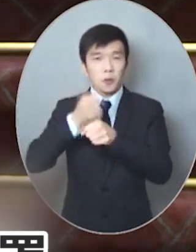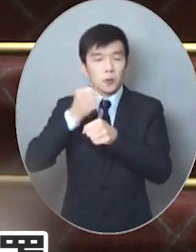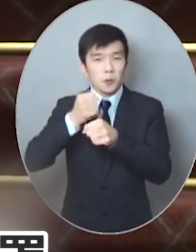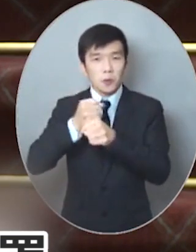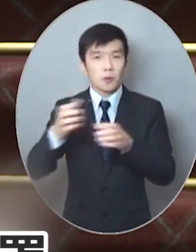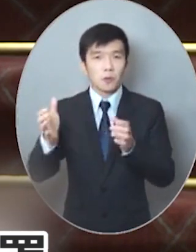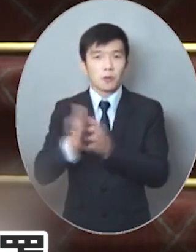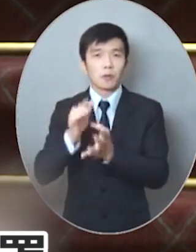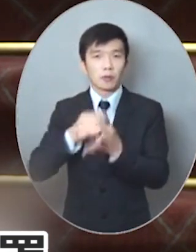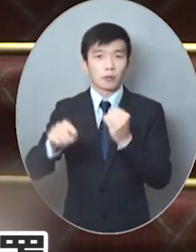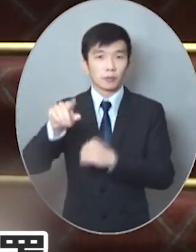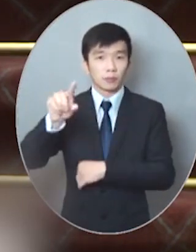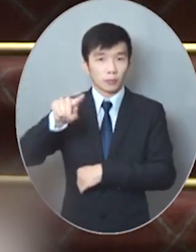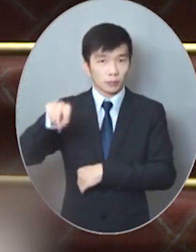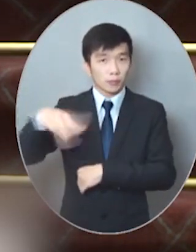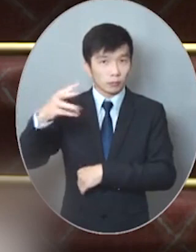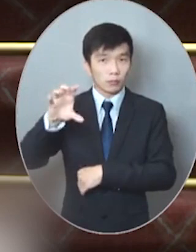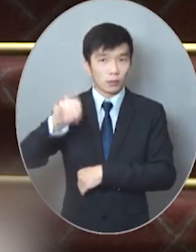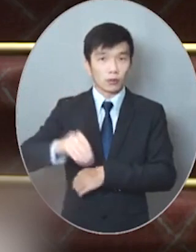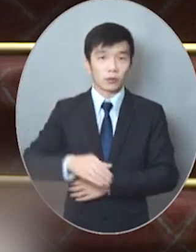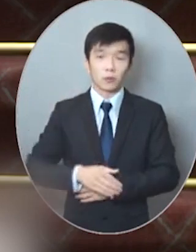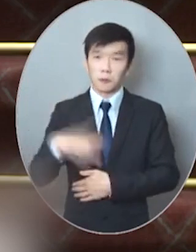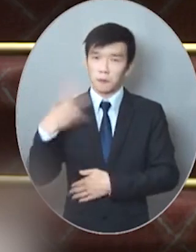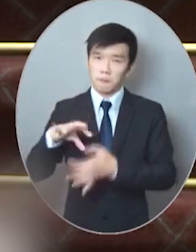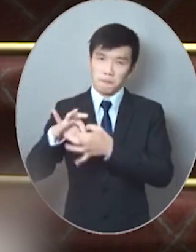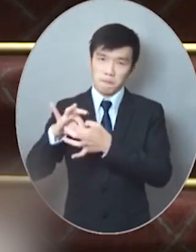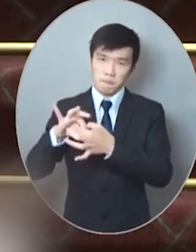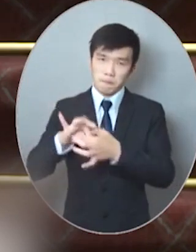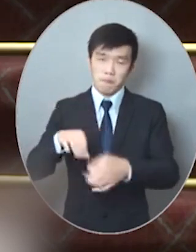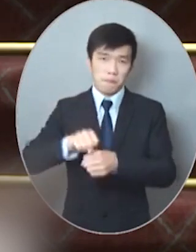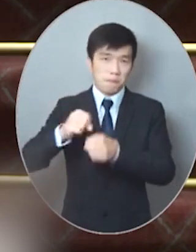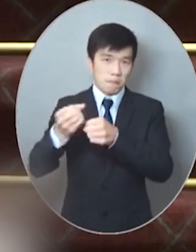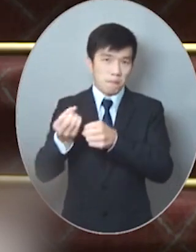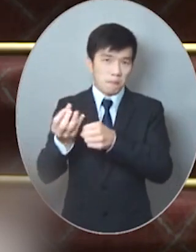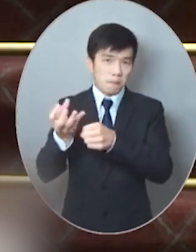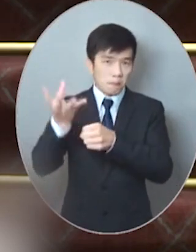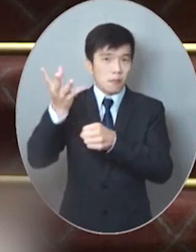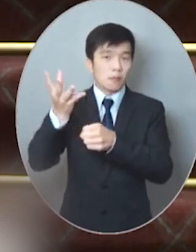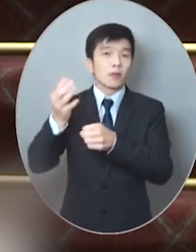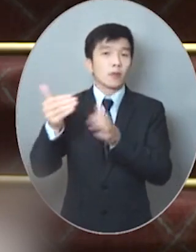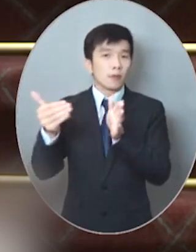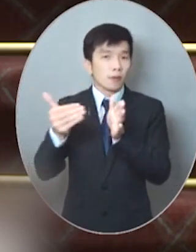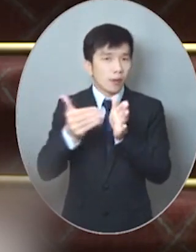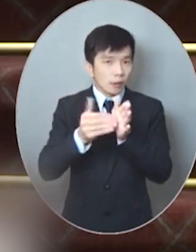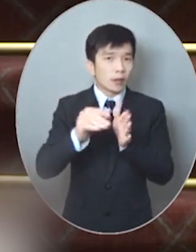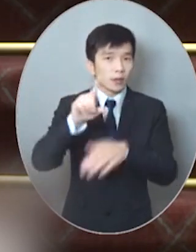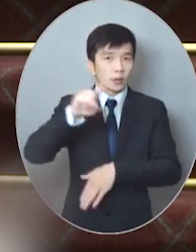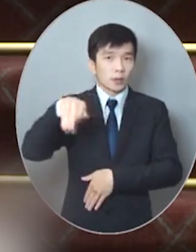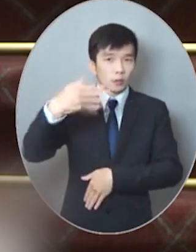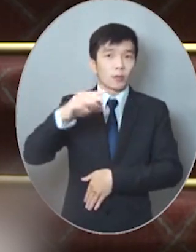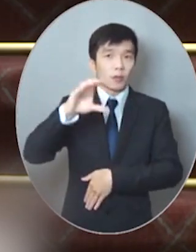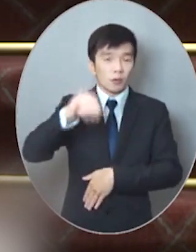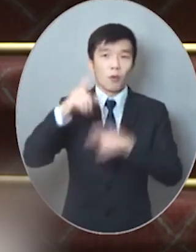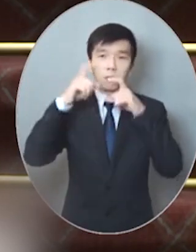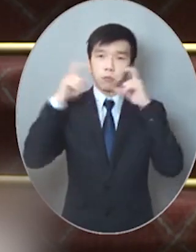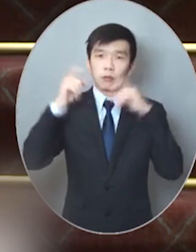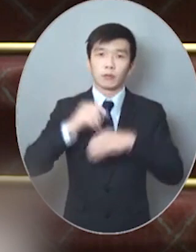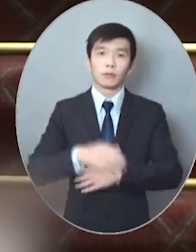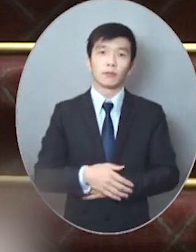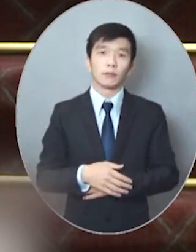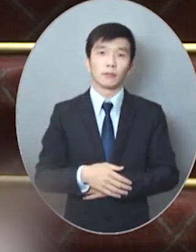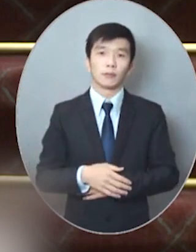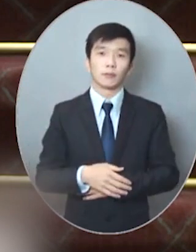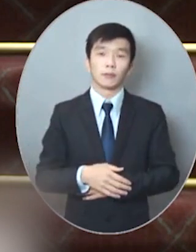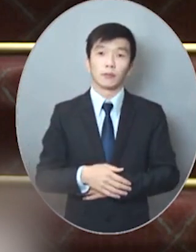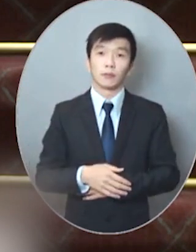1300万片的口罩，并且还在持续的提升，即将达到1500万片。这个阶段我们